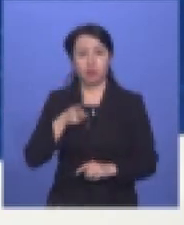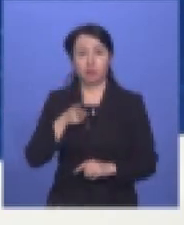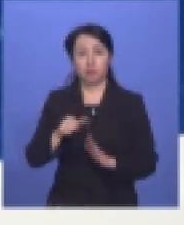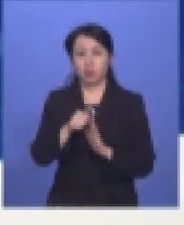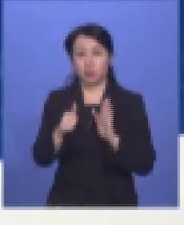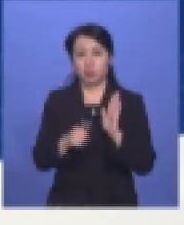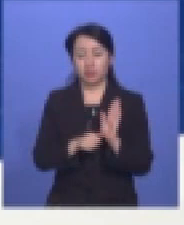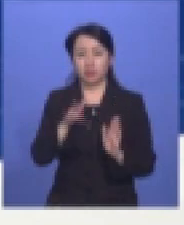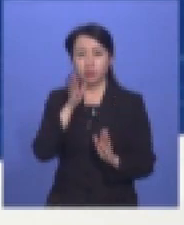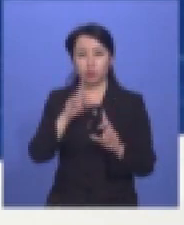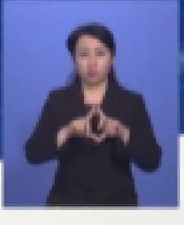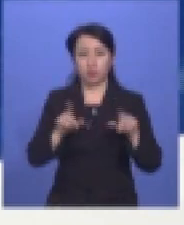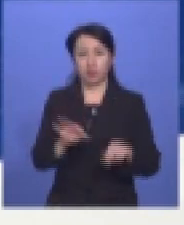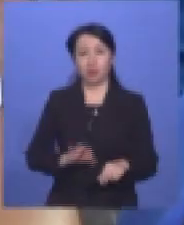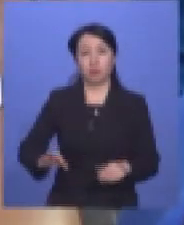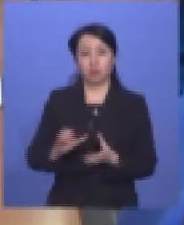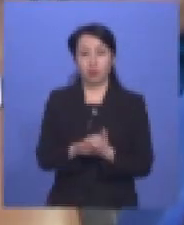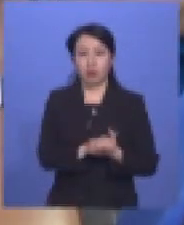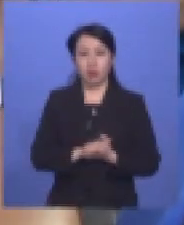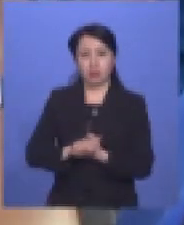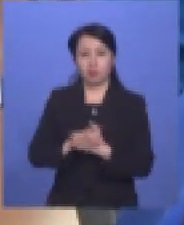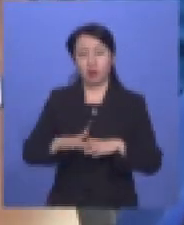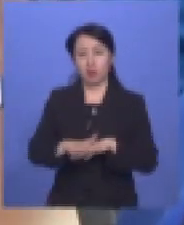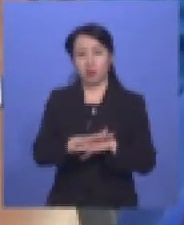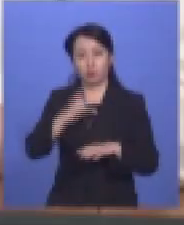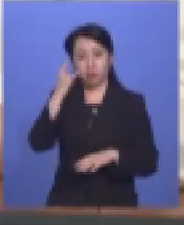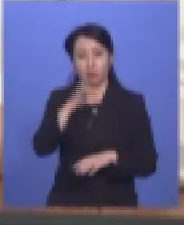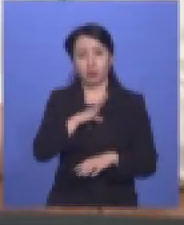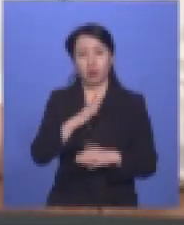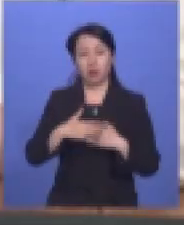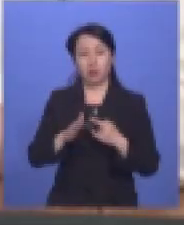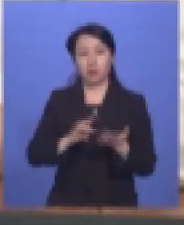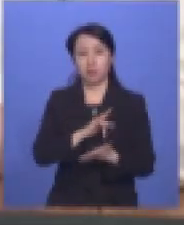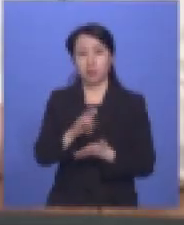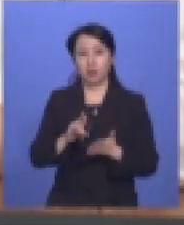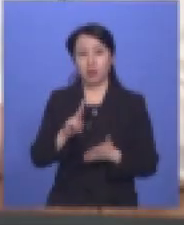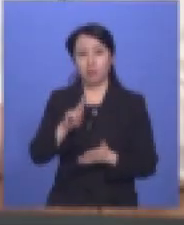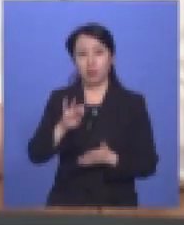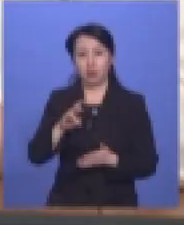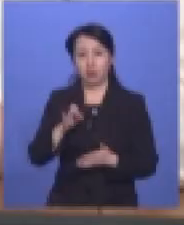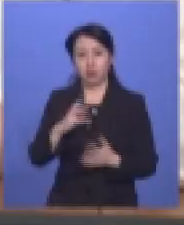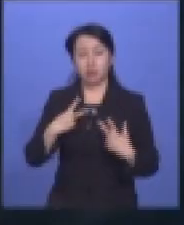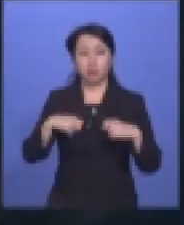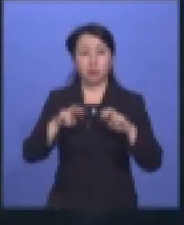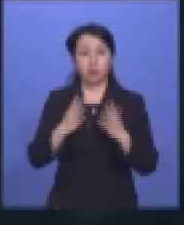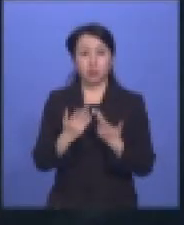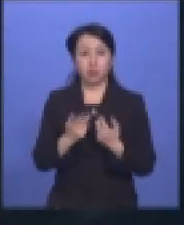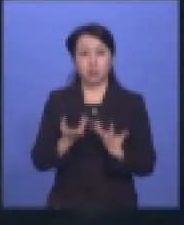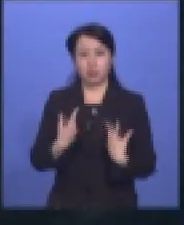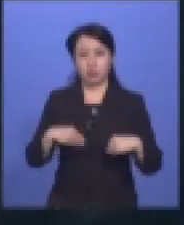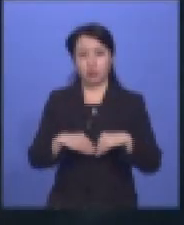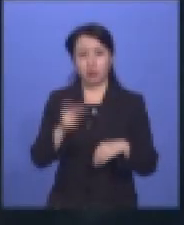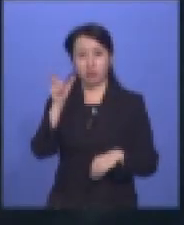опытом в 2016 году в здании областной Ассамблеи народа Казахстана был открыт центр медиации специалисты